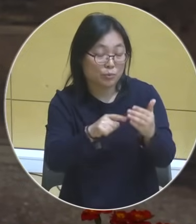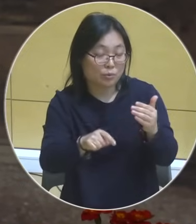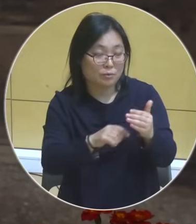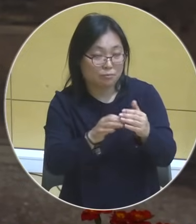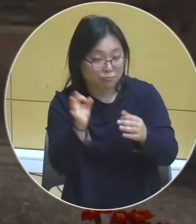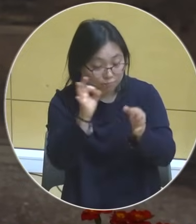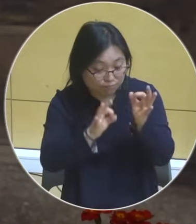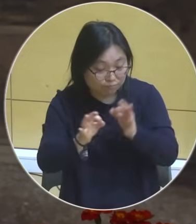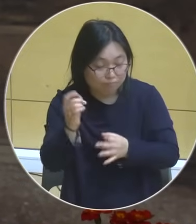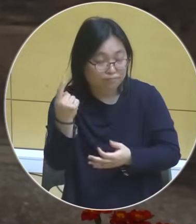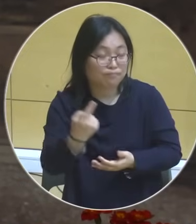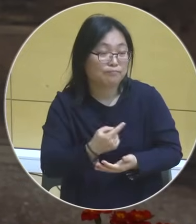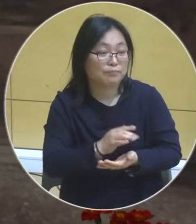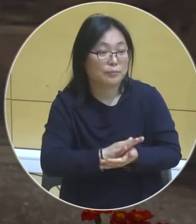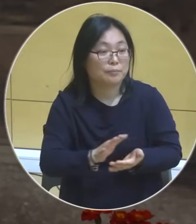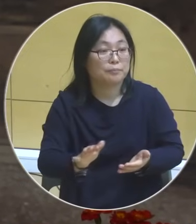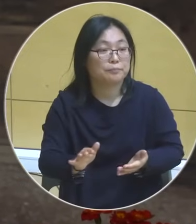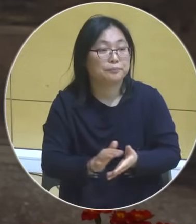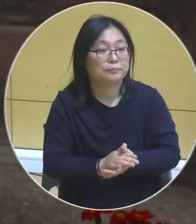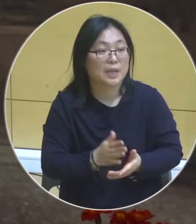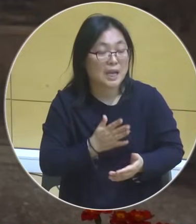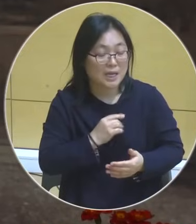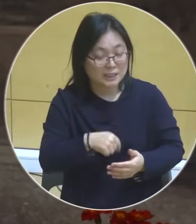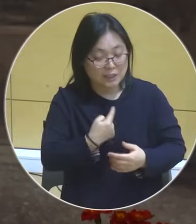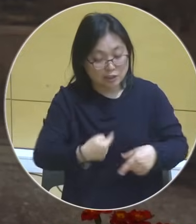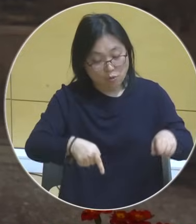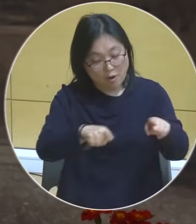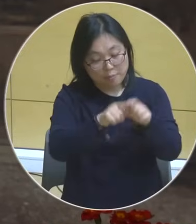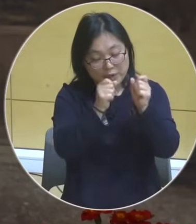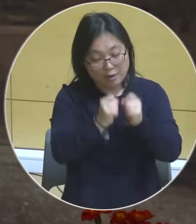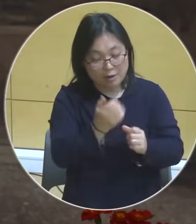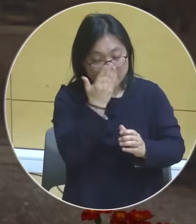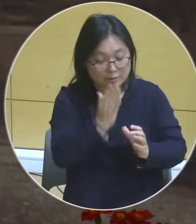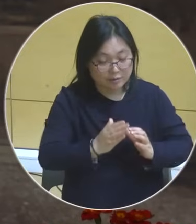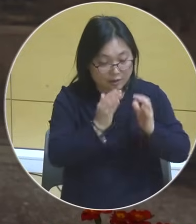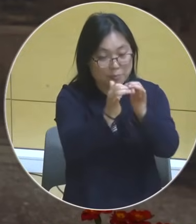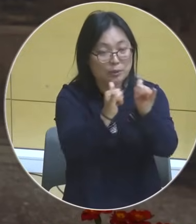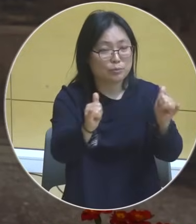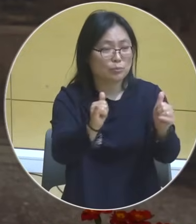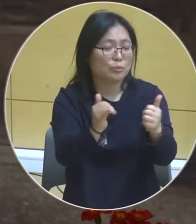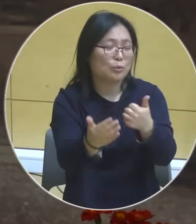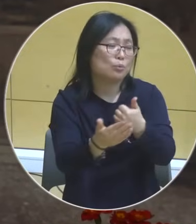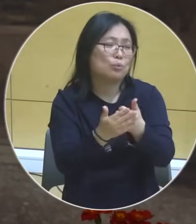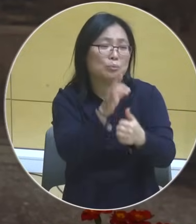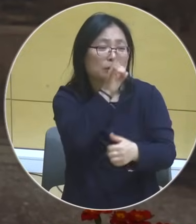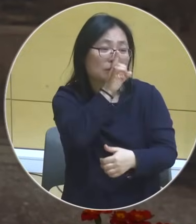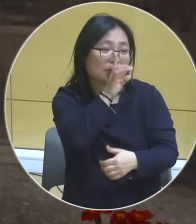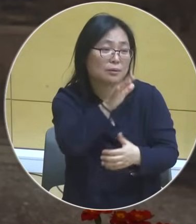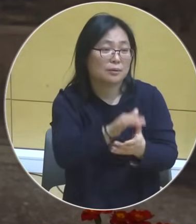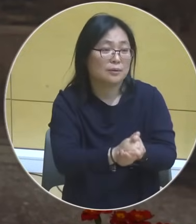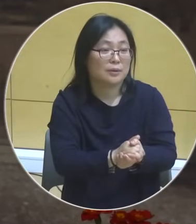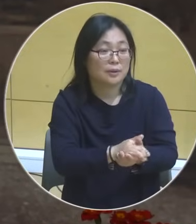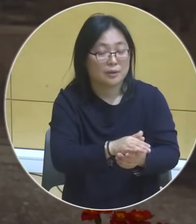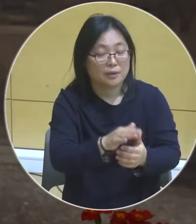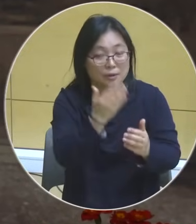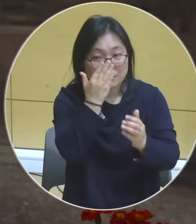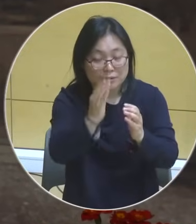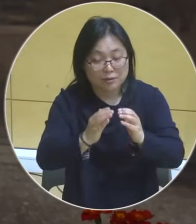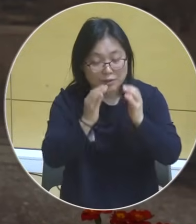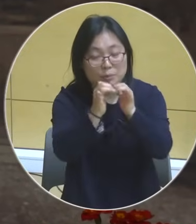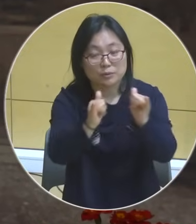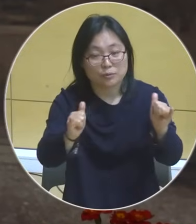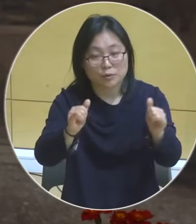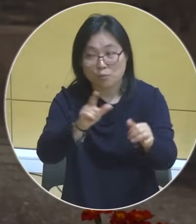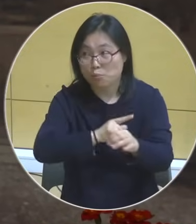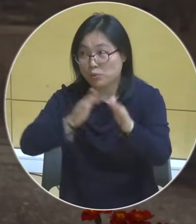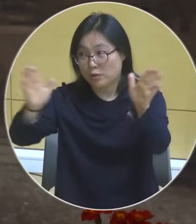됩니다. 뿐만 아닙니다. 자기와 함께 해야 될 이 백성들이 도움이 되는 백성들이 아닙니다. 그들이 40년간